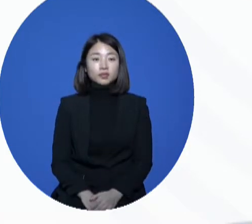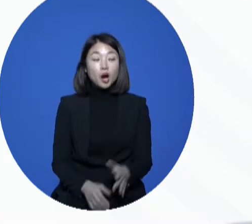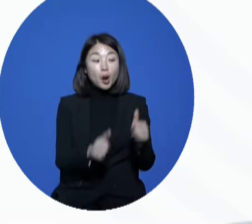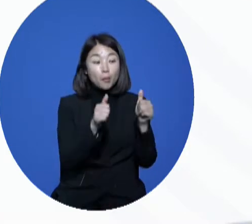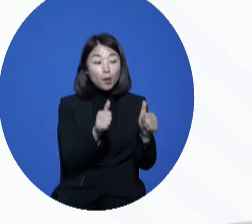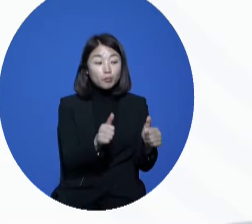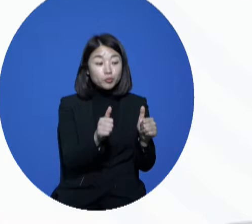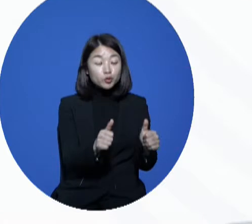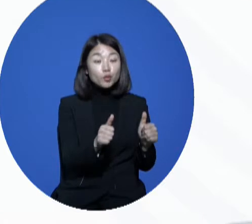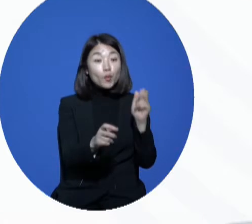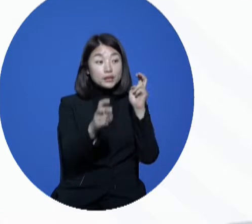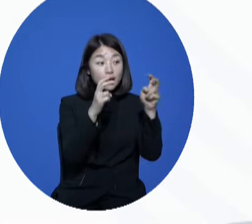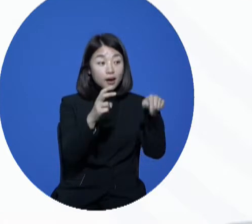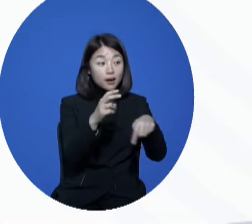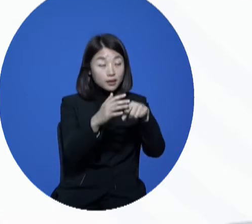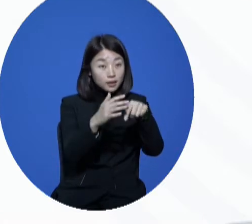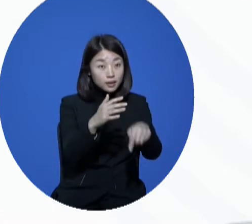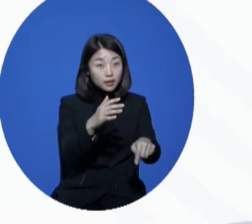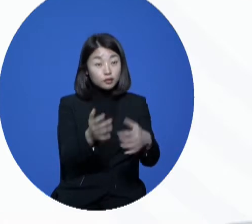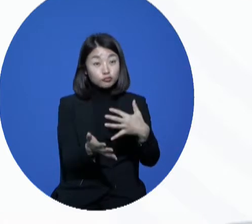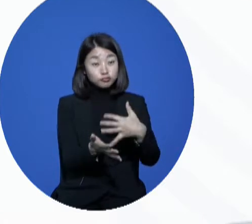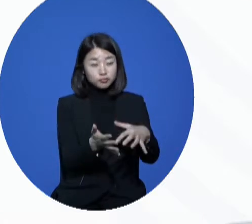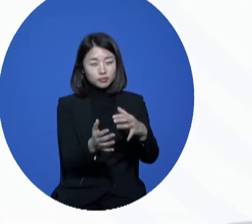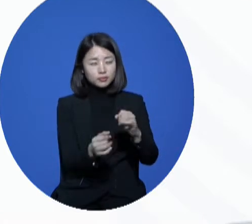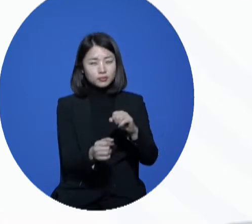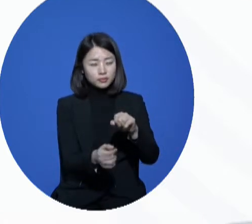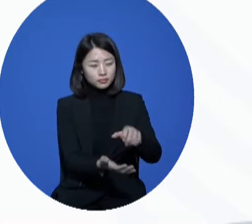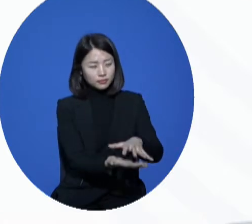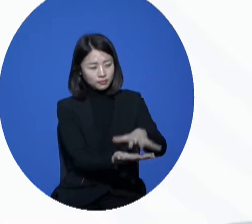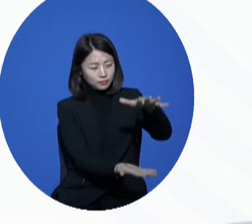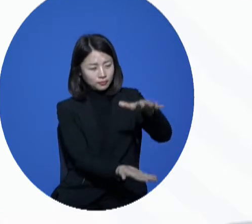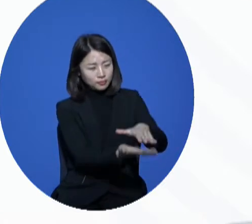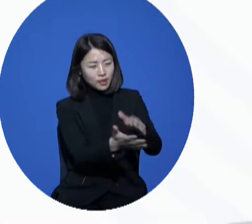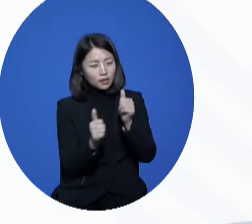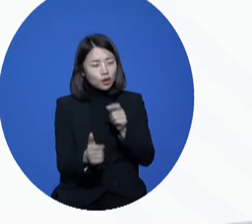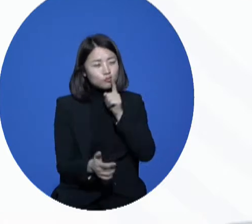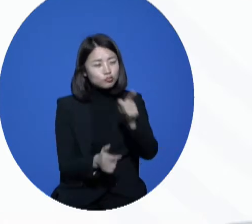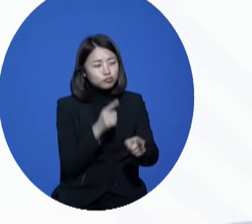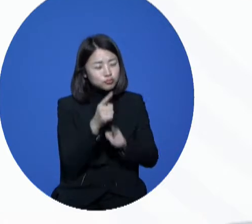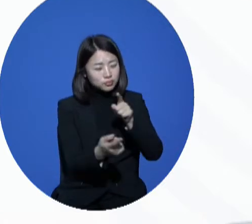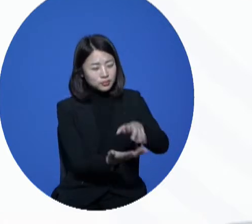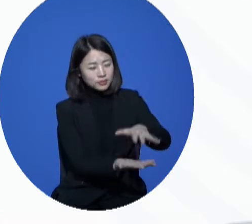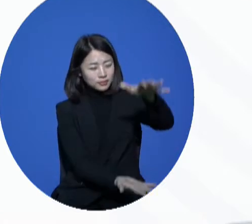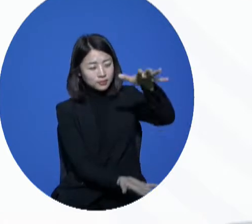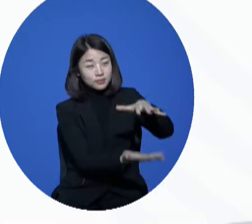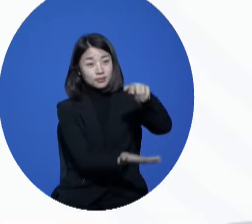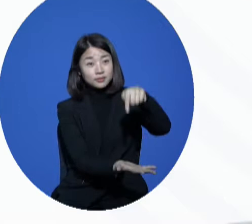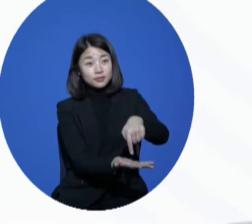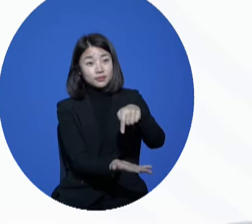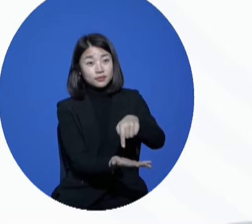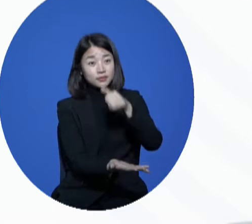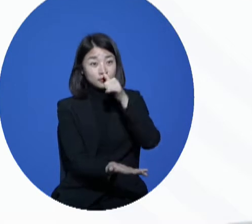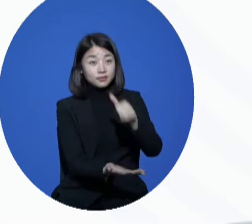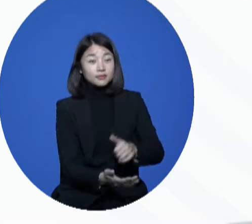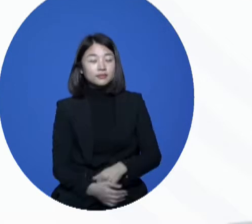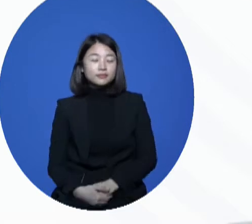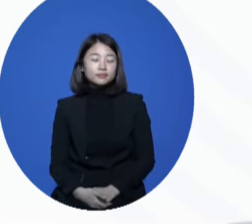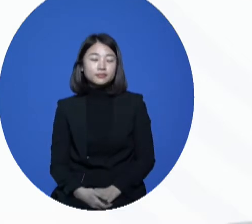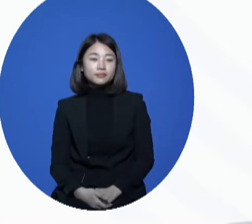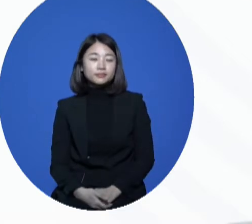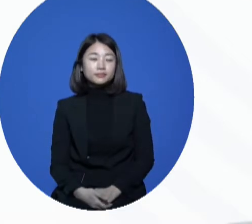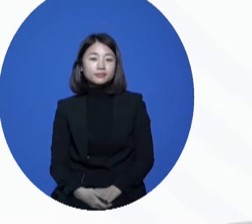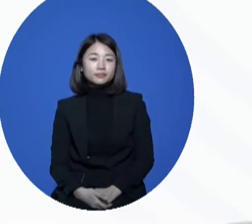법률 회사에서는 수천 건의 소송 건을 지금 핀란드 전역에서 제기를